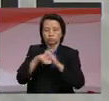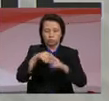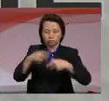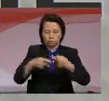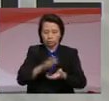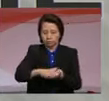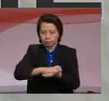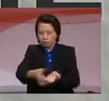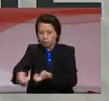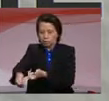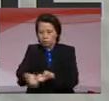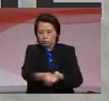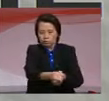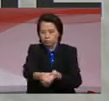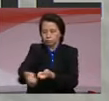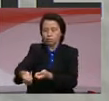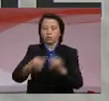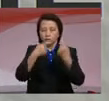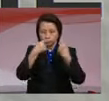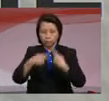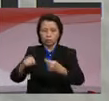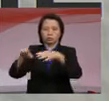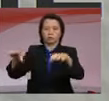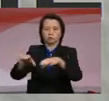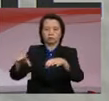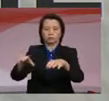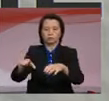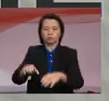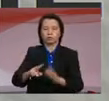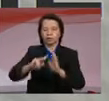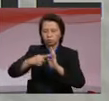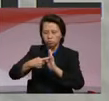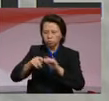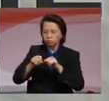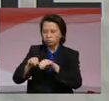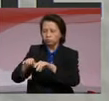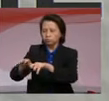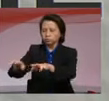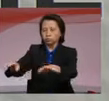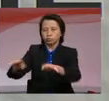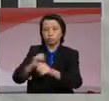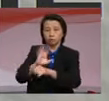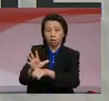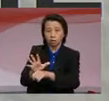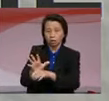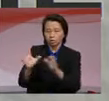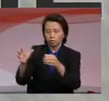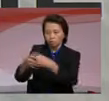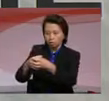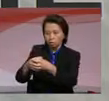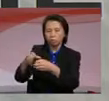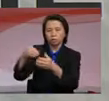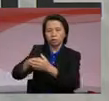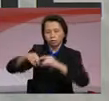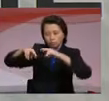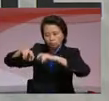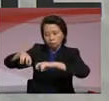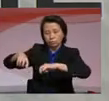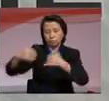nyah kuman dan nyah cemar sedang dijalankan. Punca jangkitan kluster masih di dalam